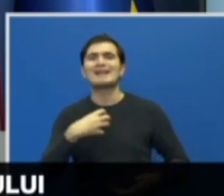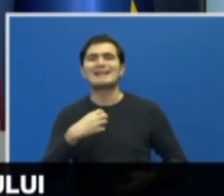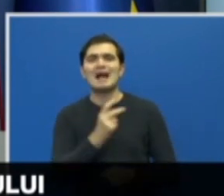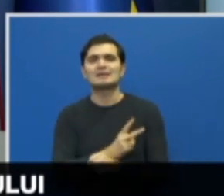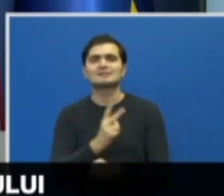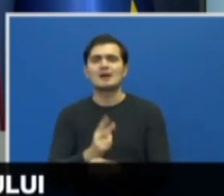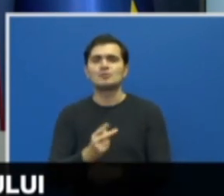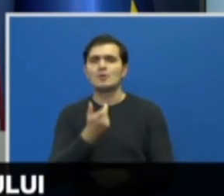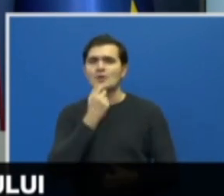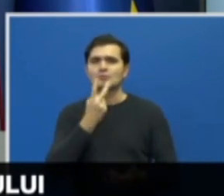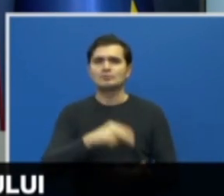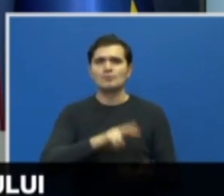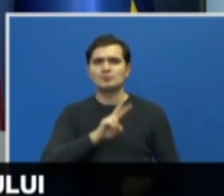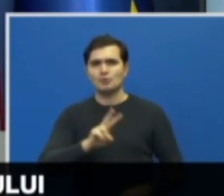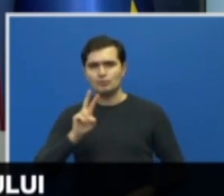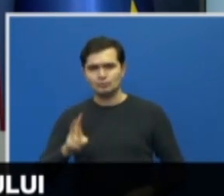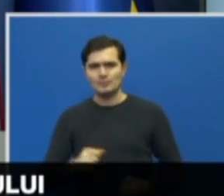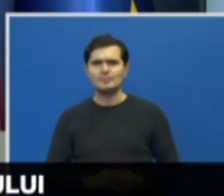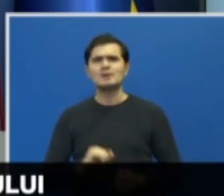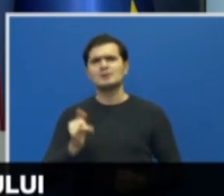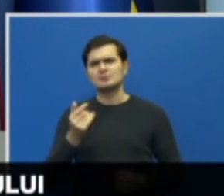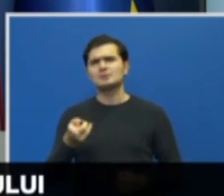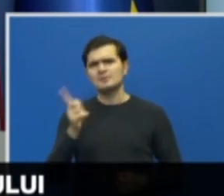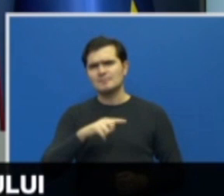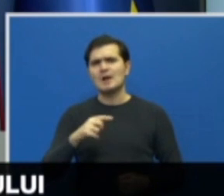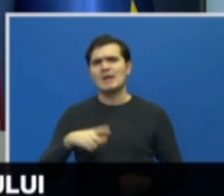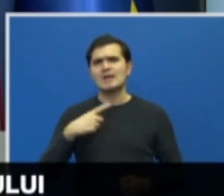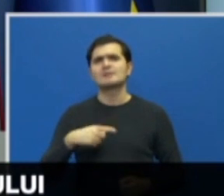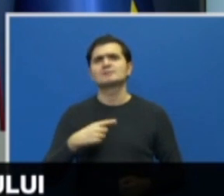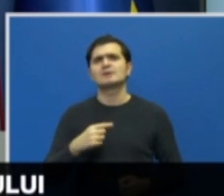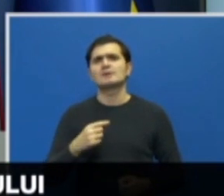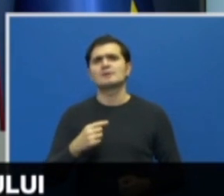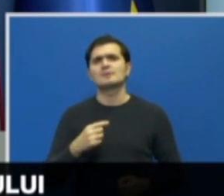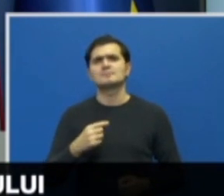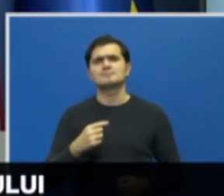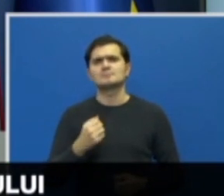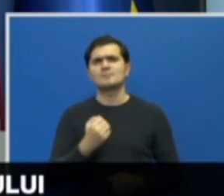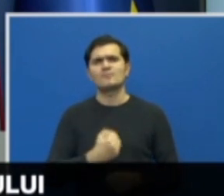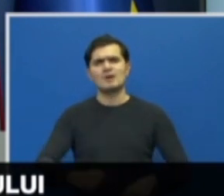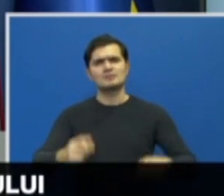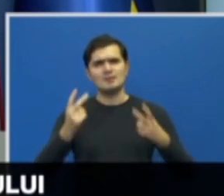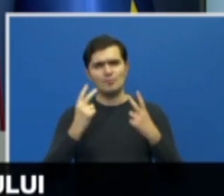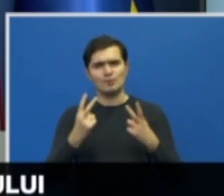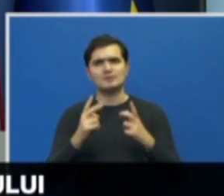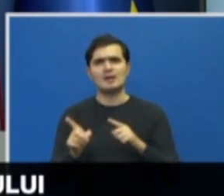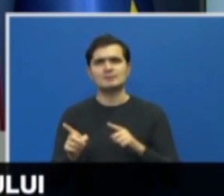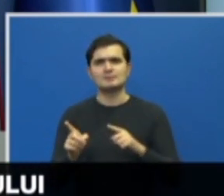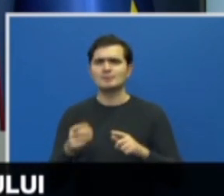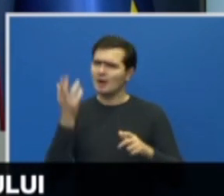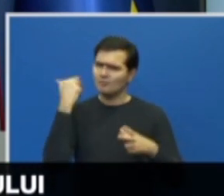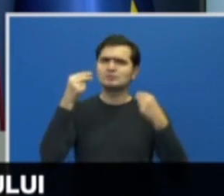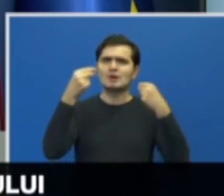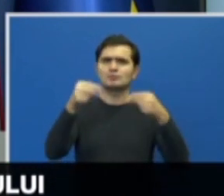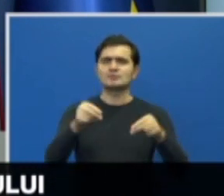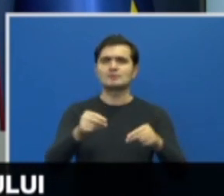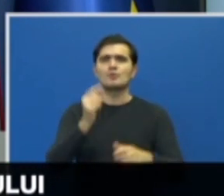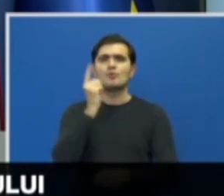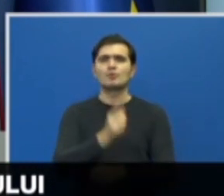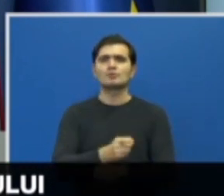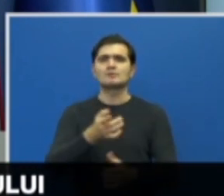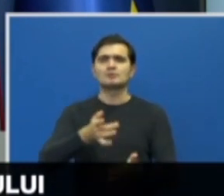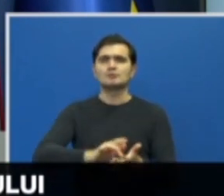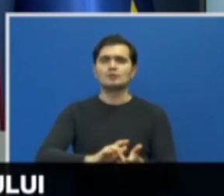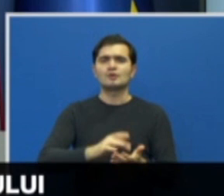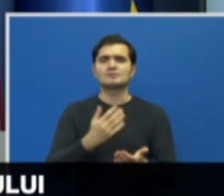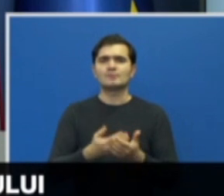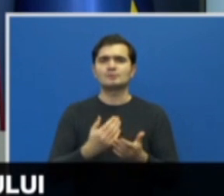2022 și, de asemenea, foarte important, anunțat deja, ordonanța de